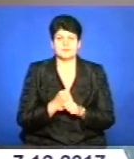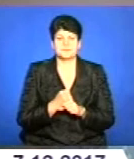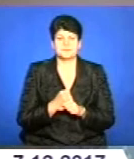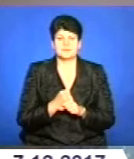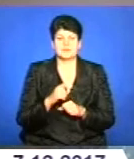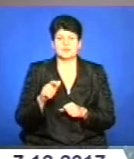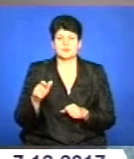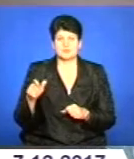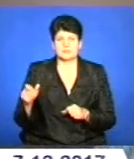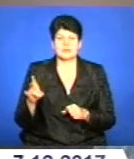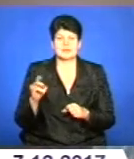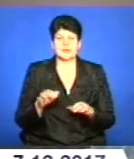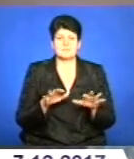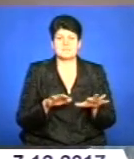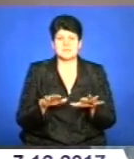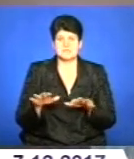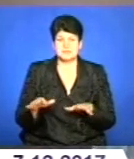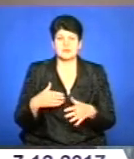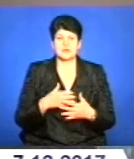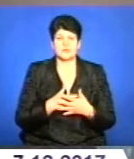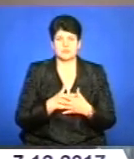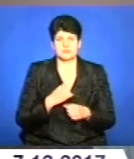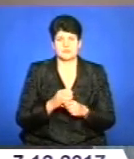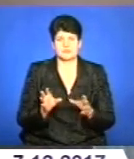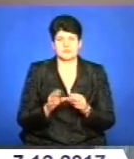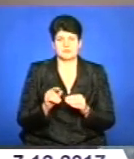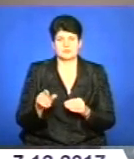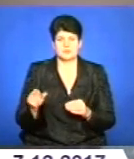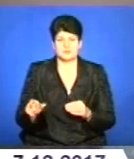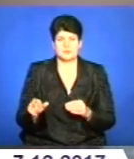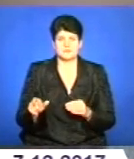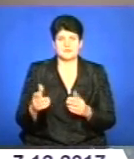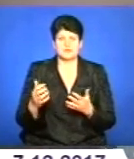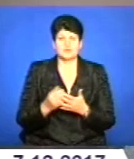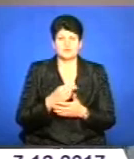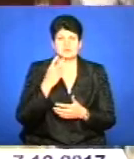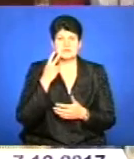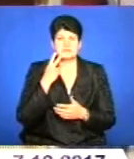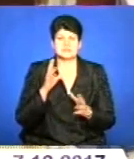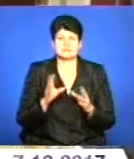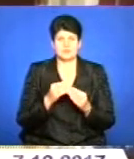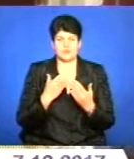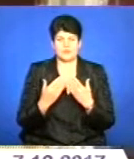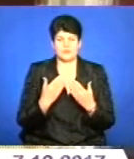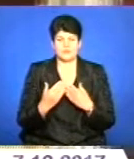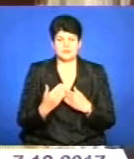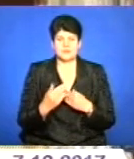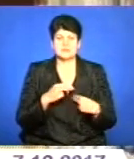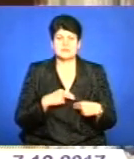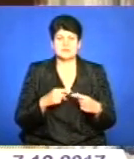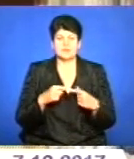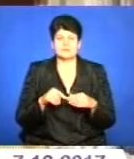з людьми на місцях. І я люблю працювати з людьми, знаходжу завжди спільну мову з ними. Працівники органів